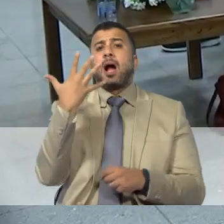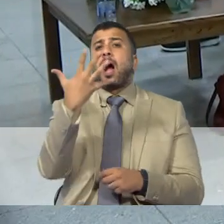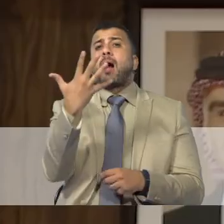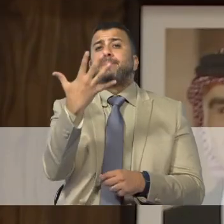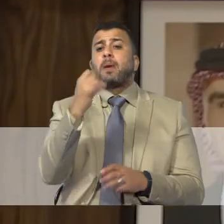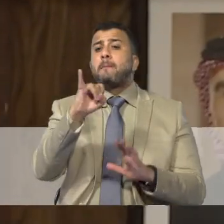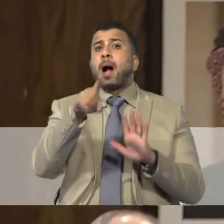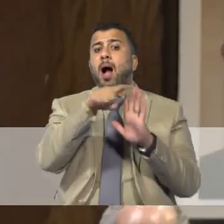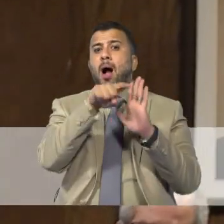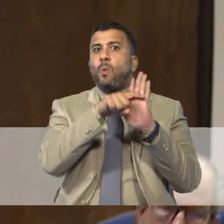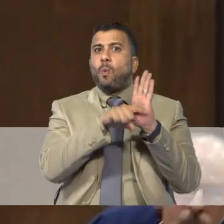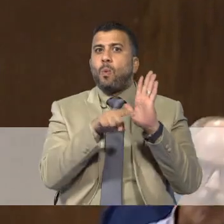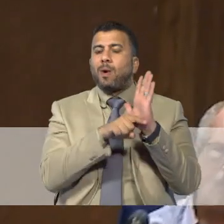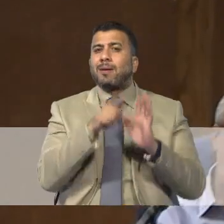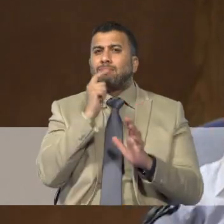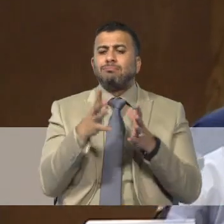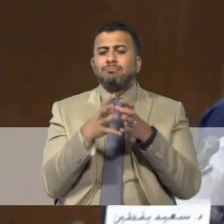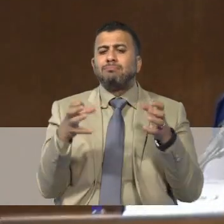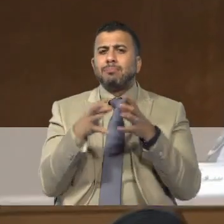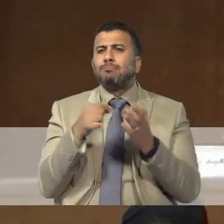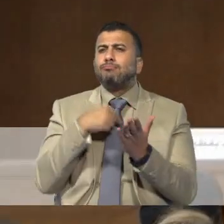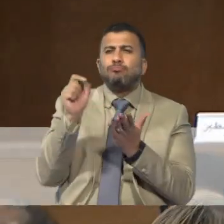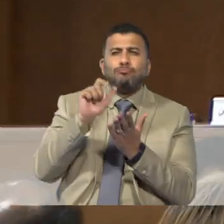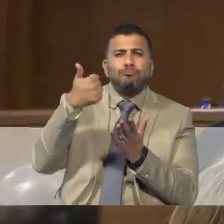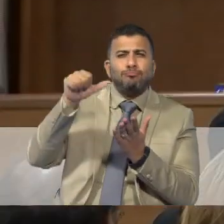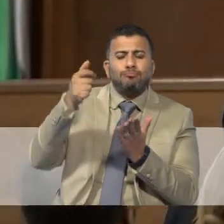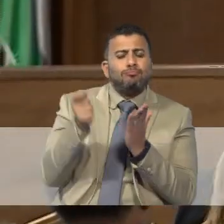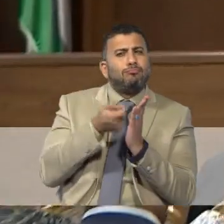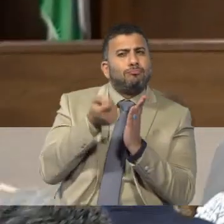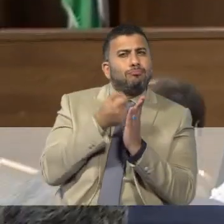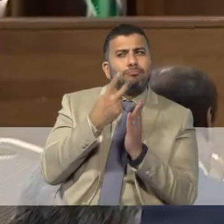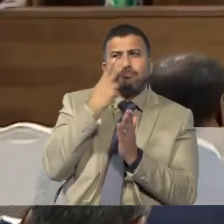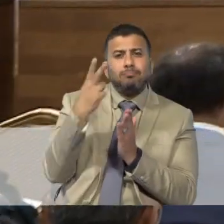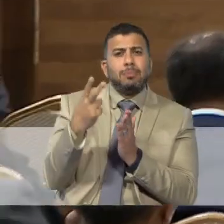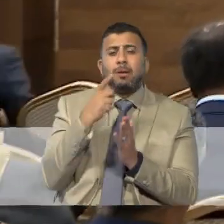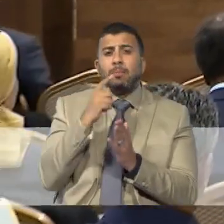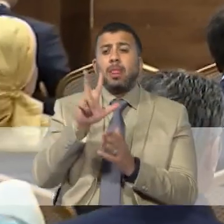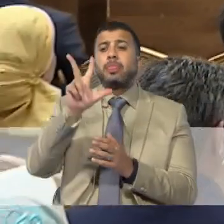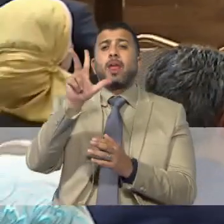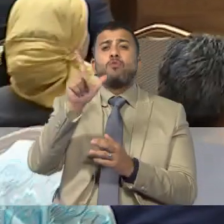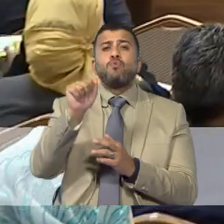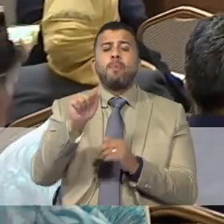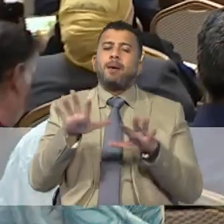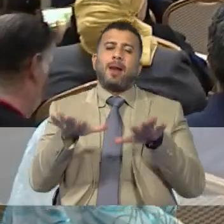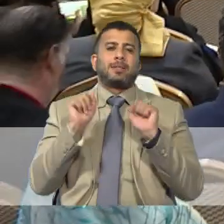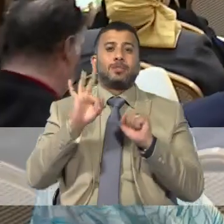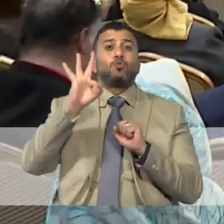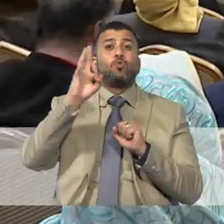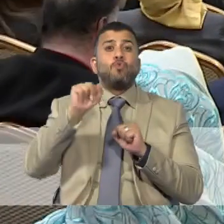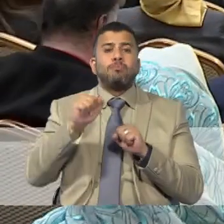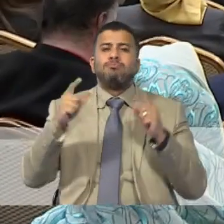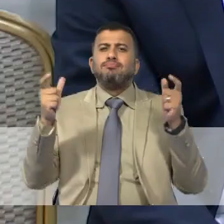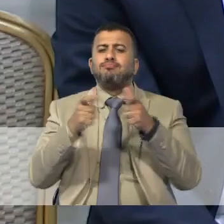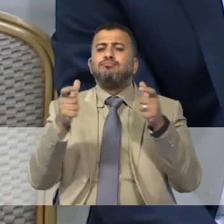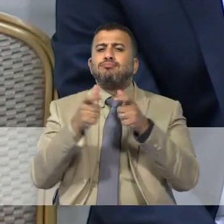أساسية للمقاربة والتحليل النقدي يناقشها على مدى 3 أيام أكثر من